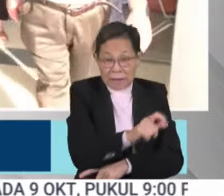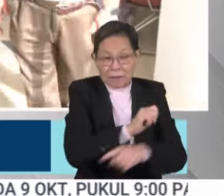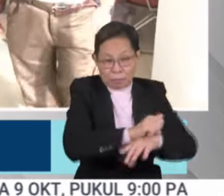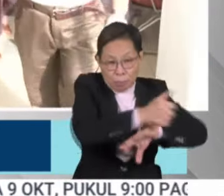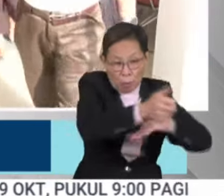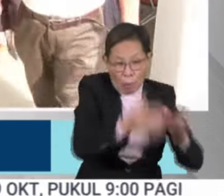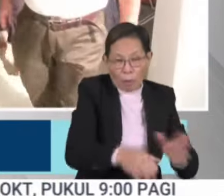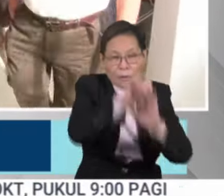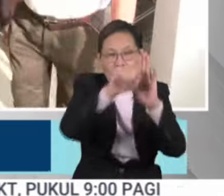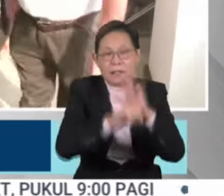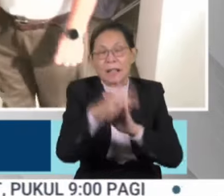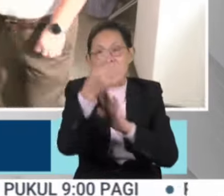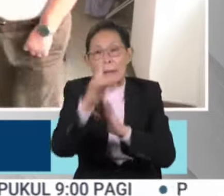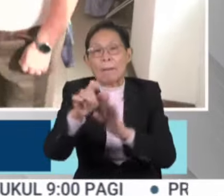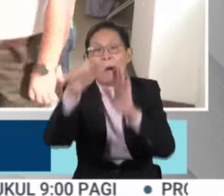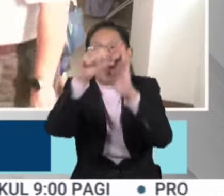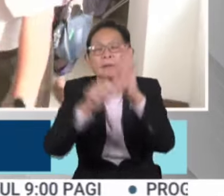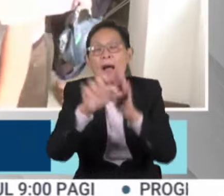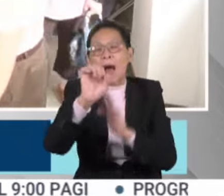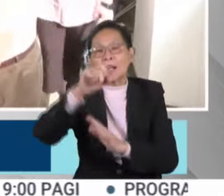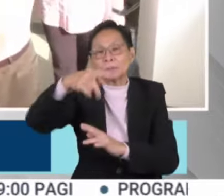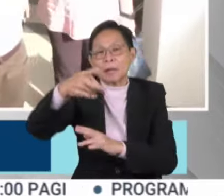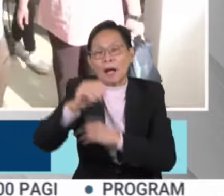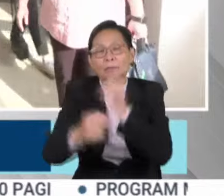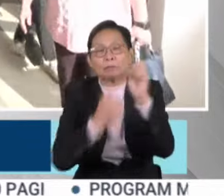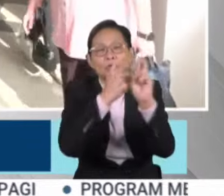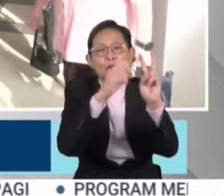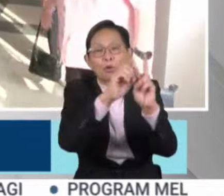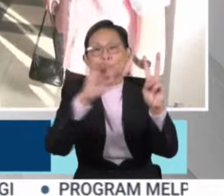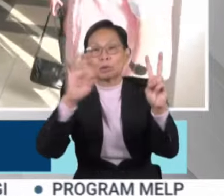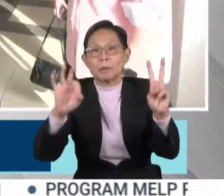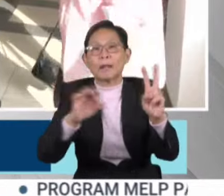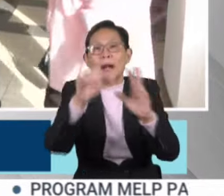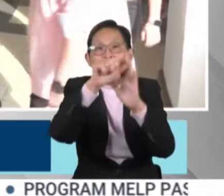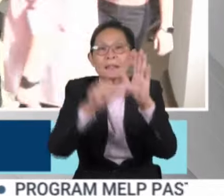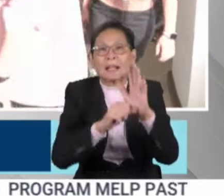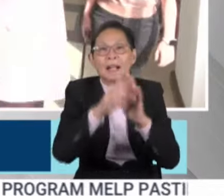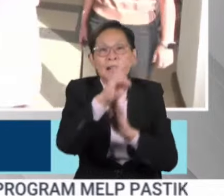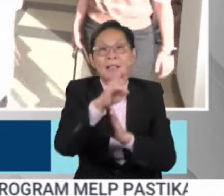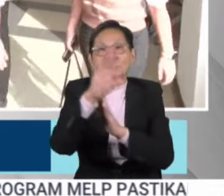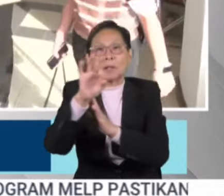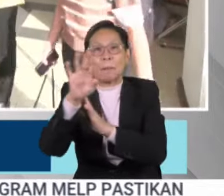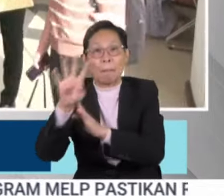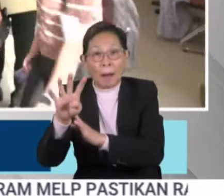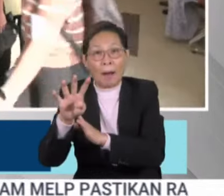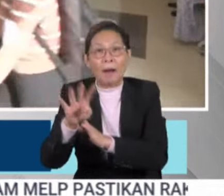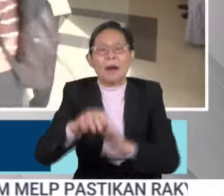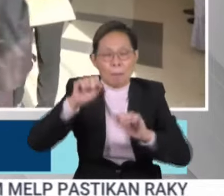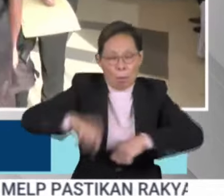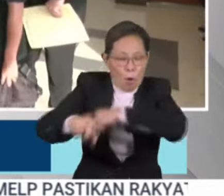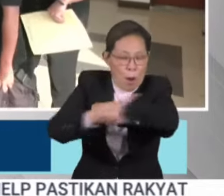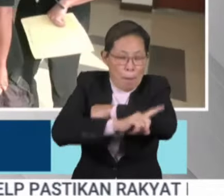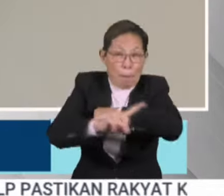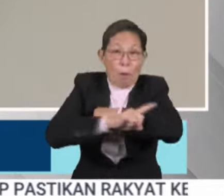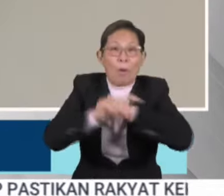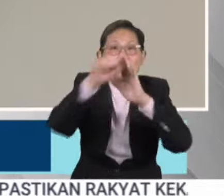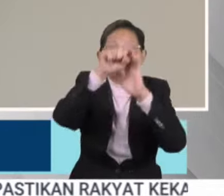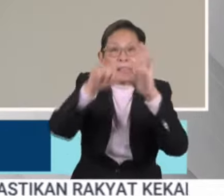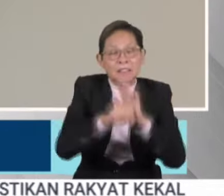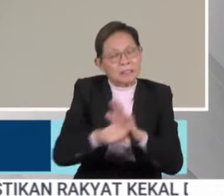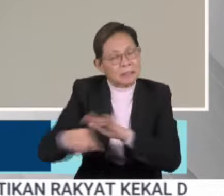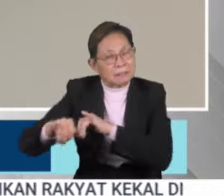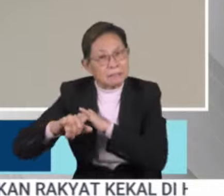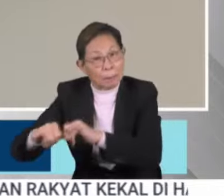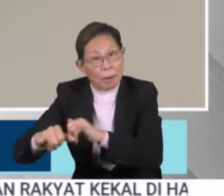Seksyen 18 Akta SPRM 2009 Akta 694 dan boleh dihukum di bawah Seksyen 24(2) Akta